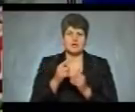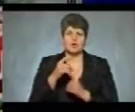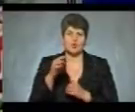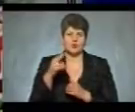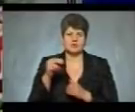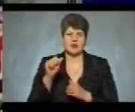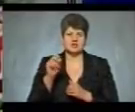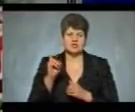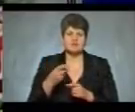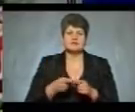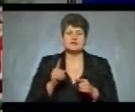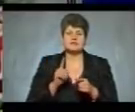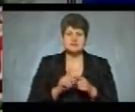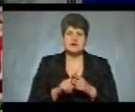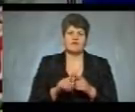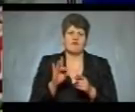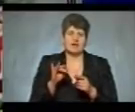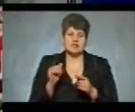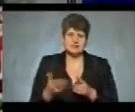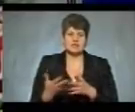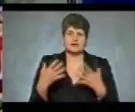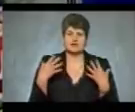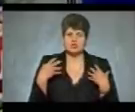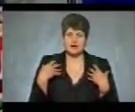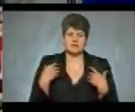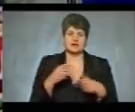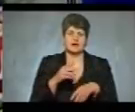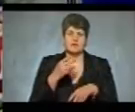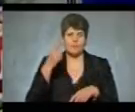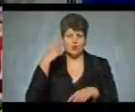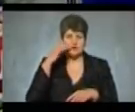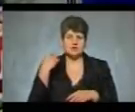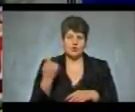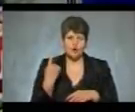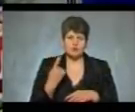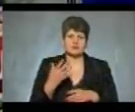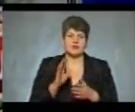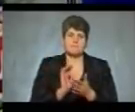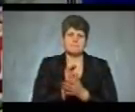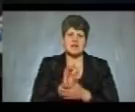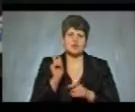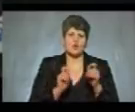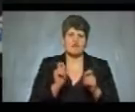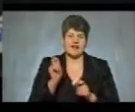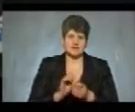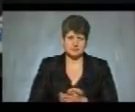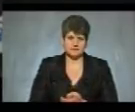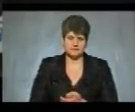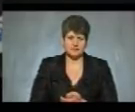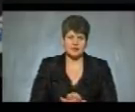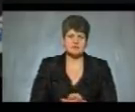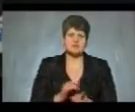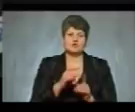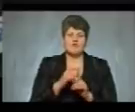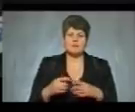яку сьогодні озвучив начальник слідчого управління Нацполіції в області Володимир Галевич на прес-конференції. За словами